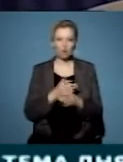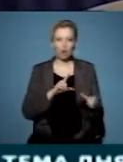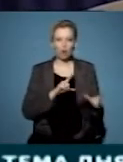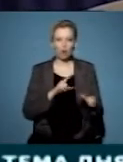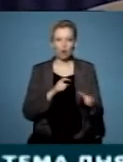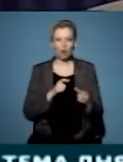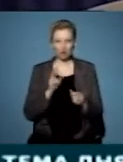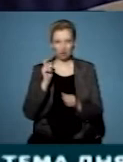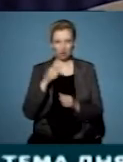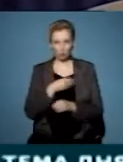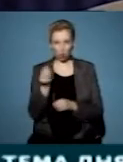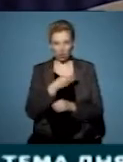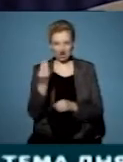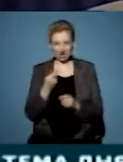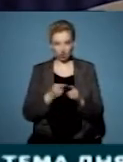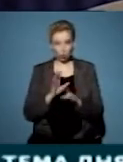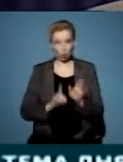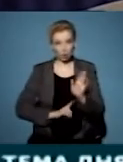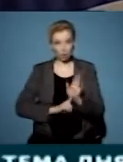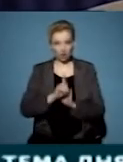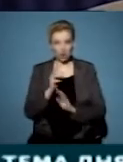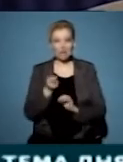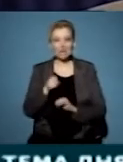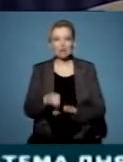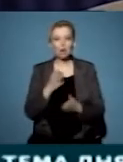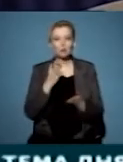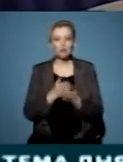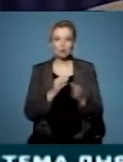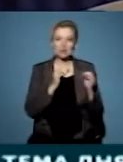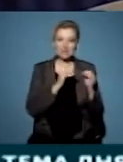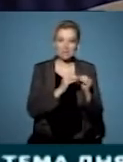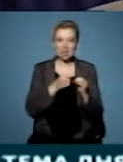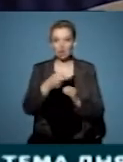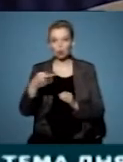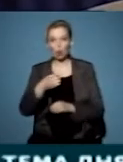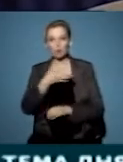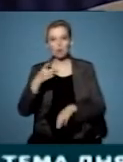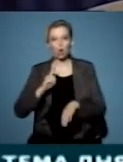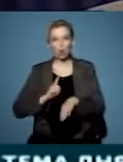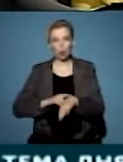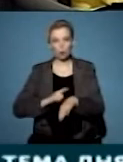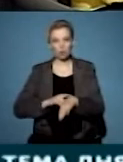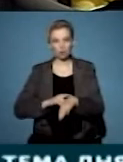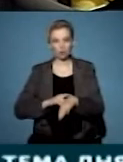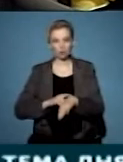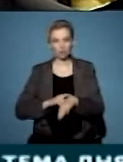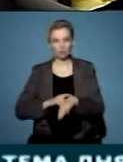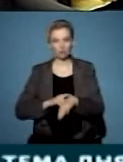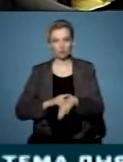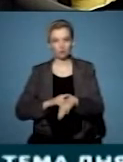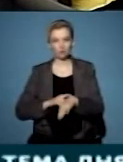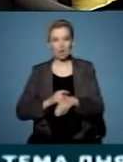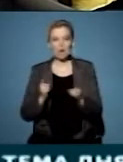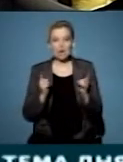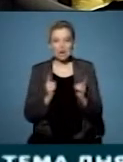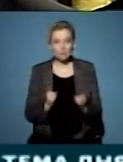проїзних, якщо це буде впроваджено. І там є з 10 до 15 години. Тобто, лімітований час, да,